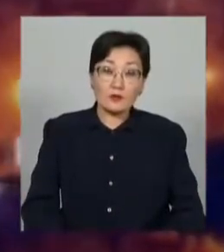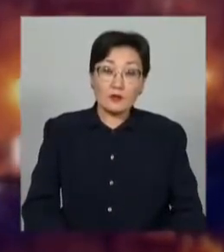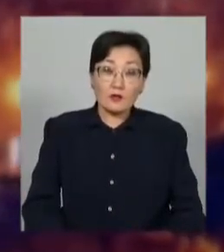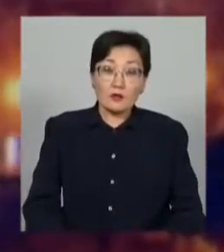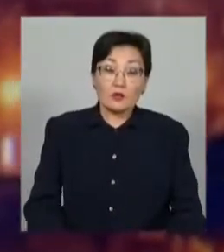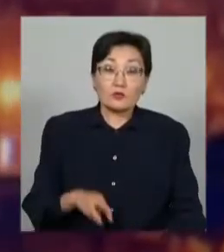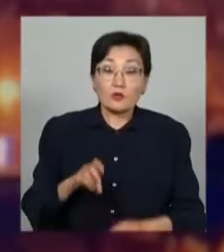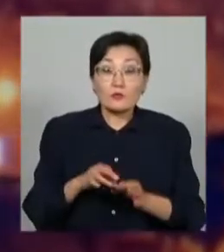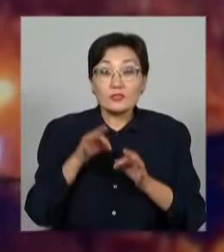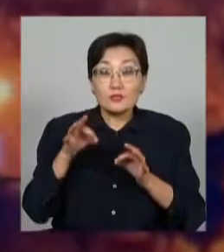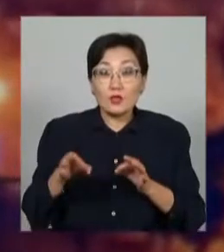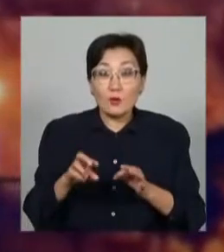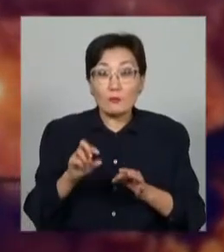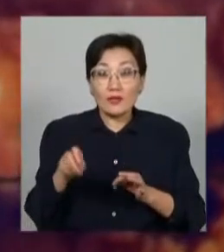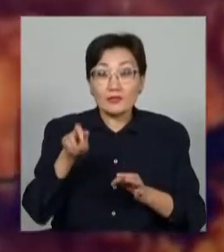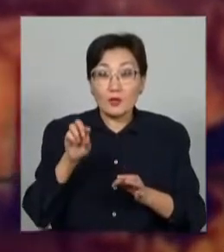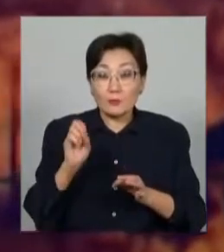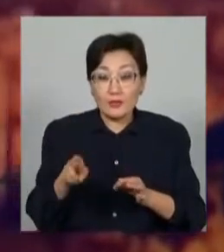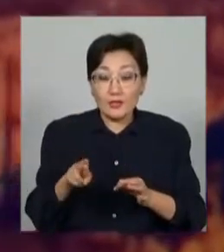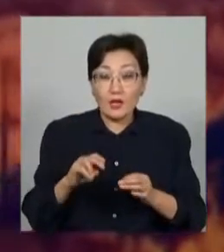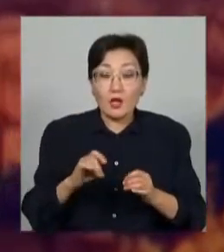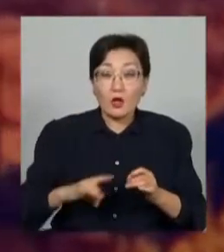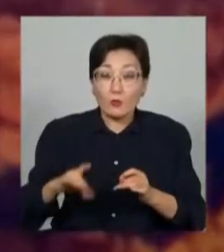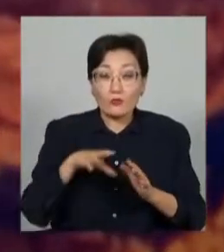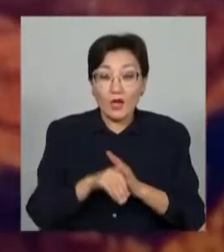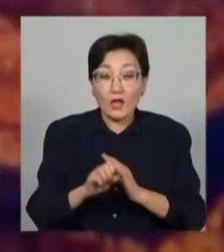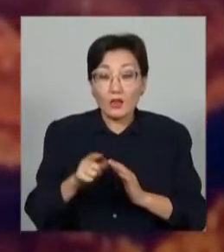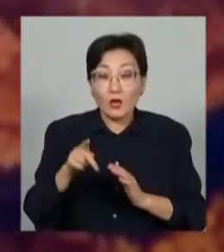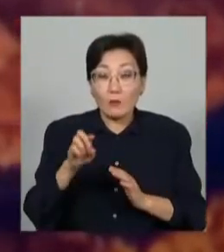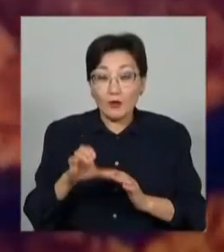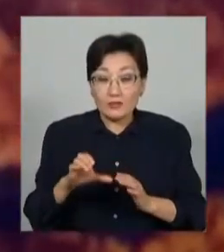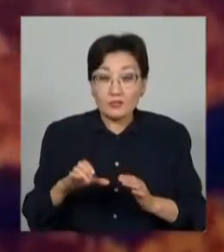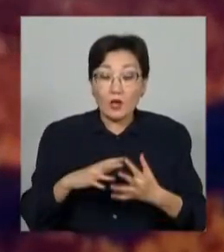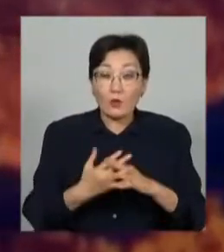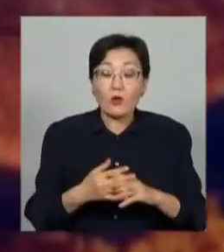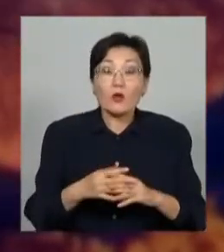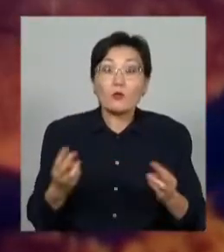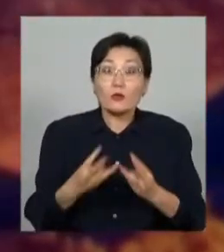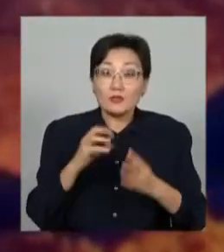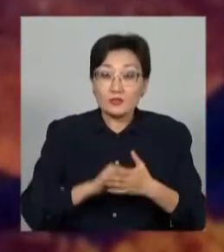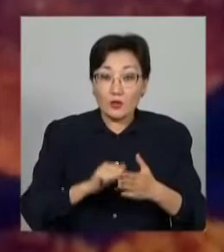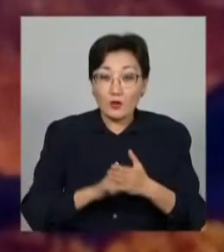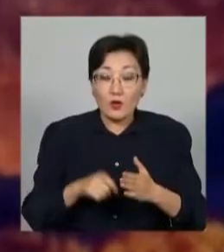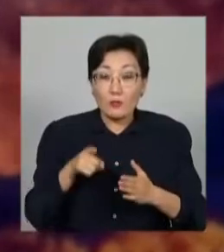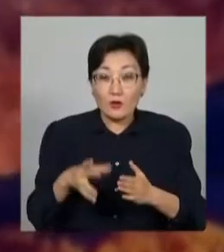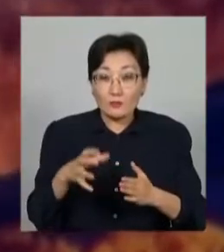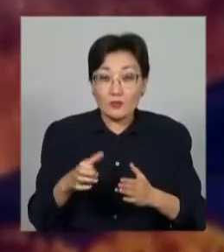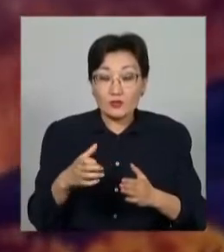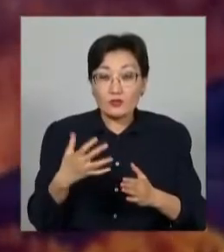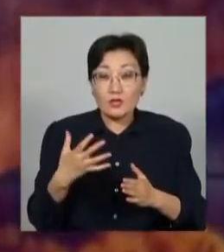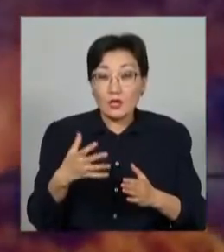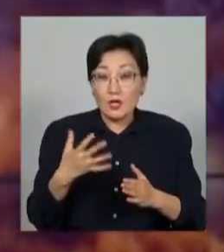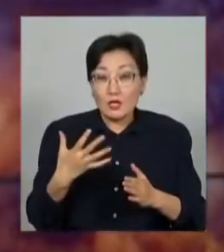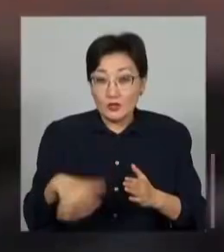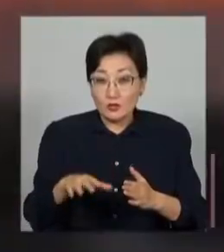Ал Түркістан облысы Бәйдібек ауданында қарасты Алғабас ауылында өрт салдарынан 1150 бас қой қырылып, бір адам қаза